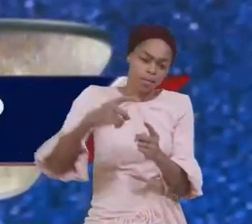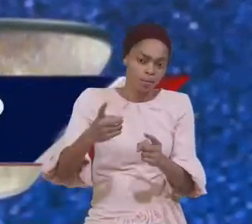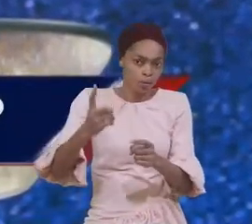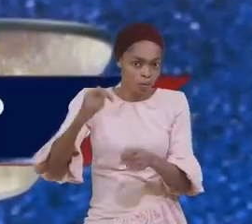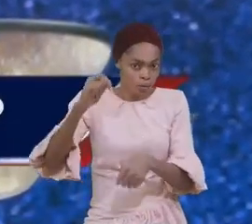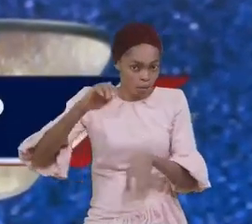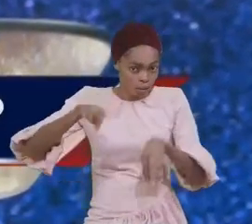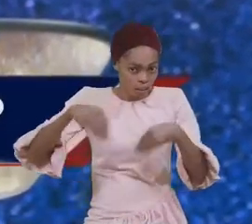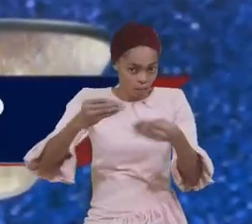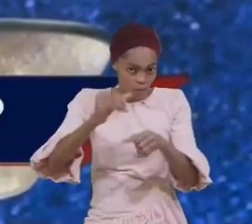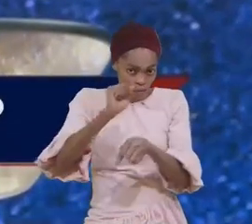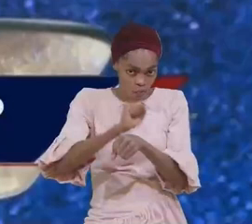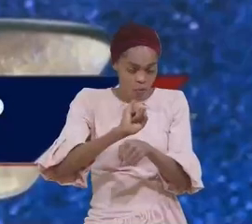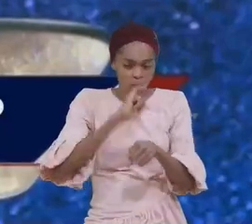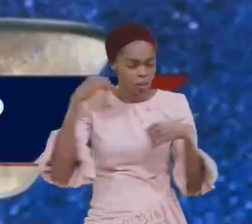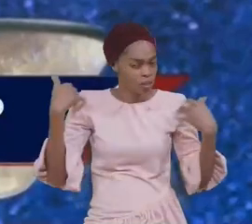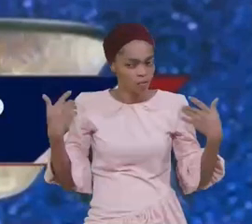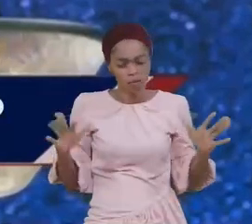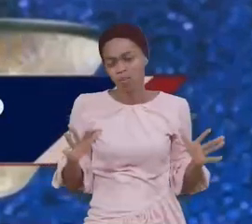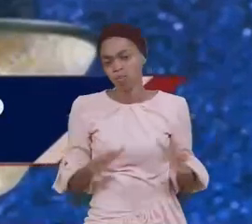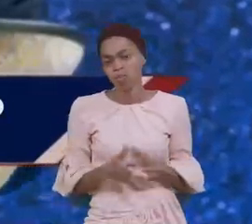jusqu'au devoir ordonné soit terminé.